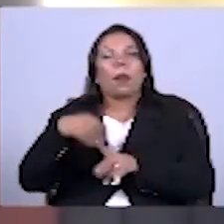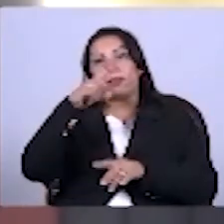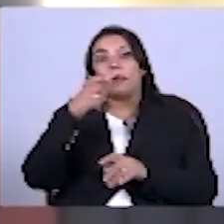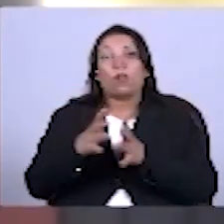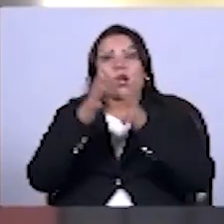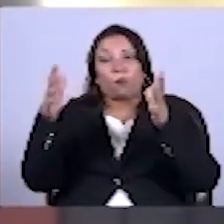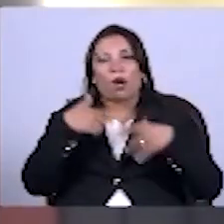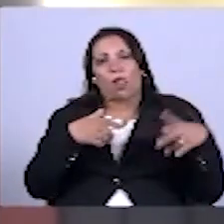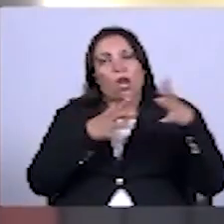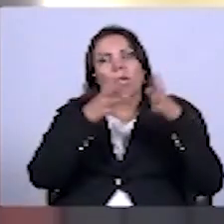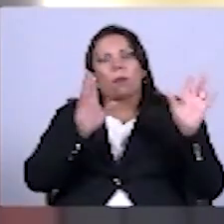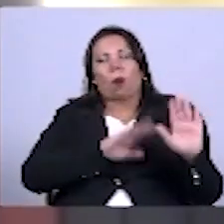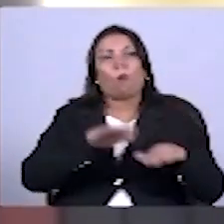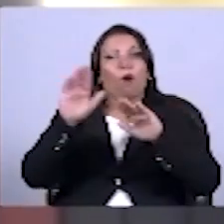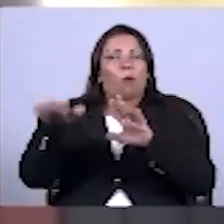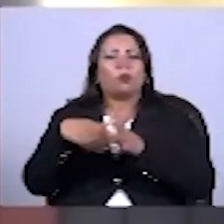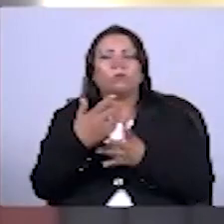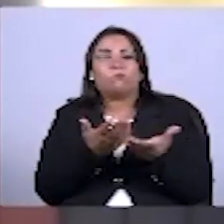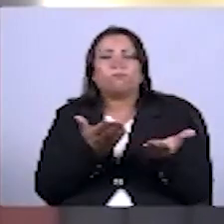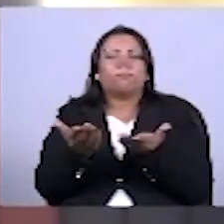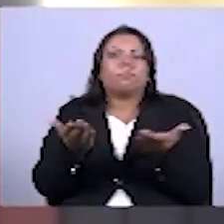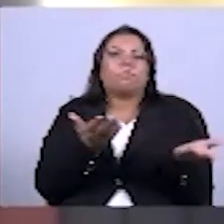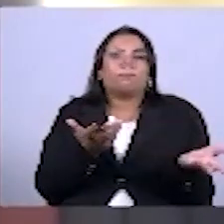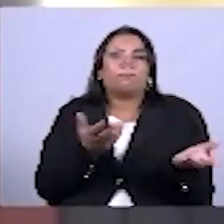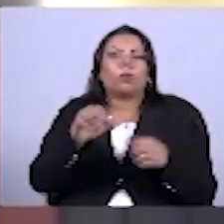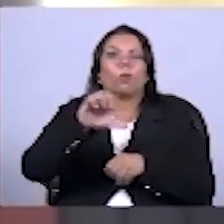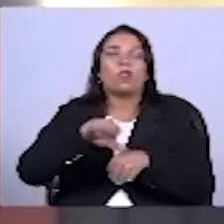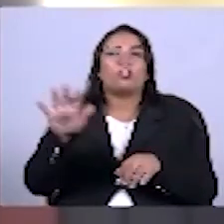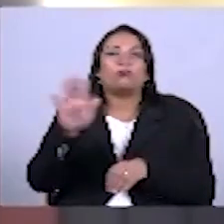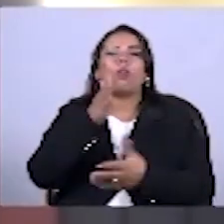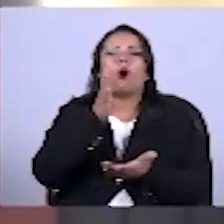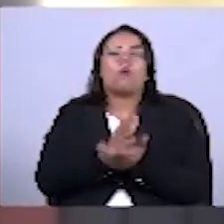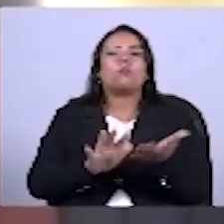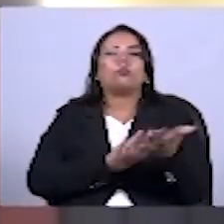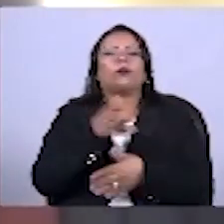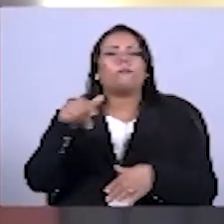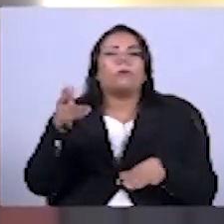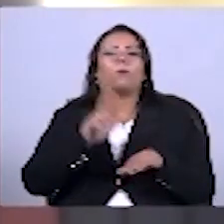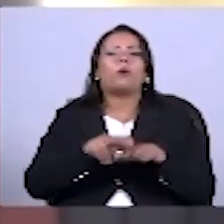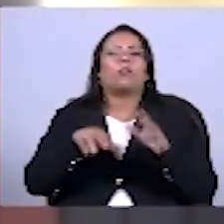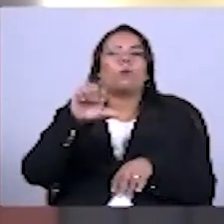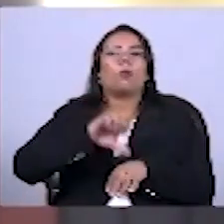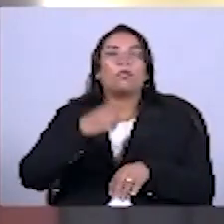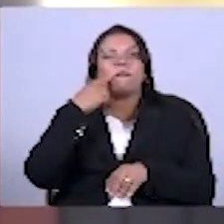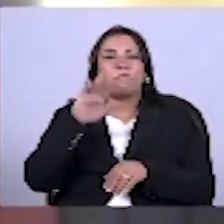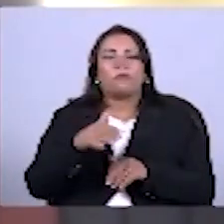الاسرائيليه ليها يعني اذا ما بين وضع داخل الشرق الاوسط ملتهب ما بين وضع